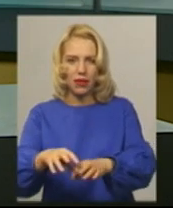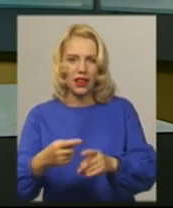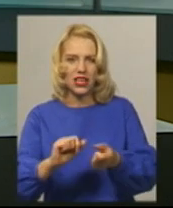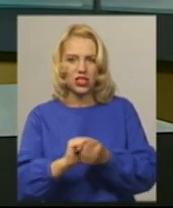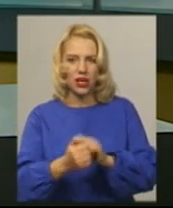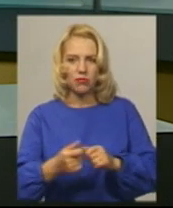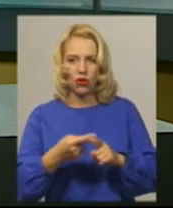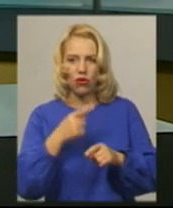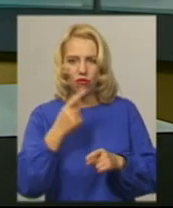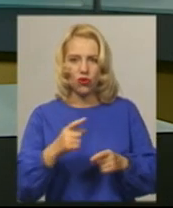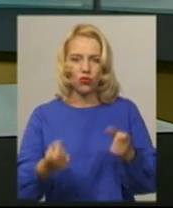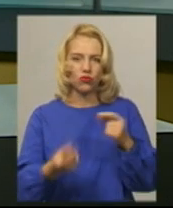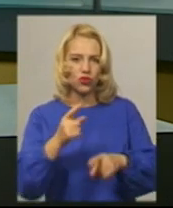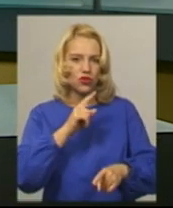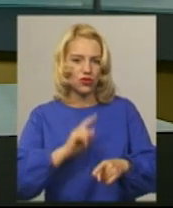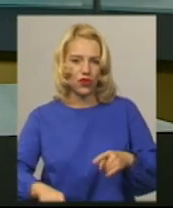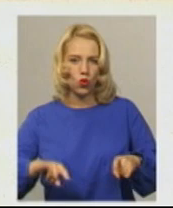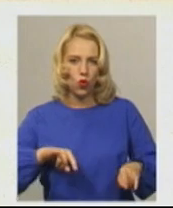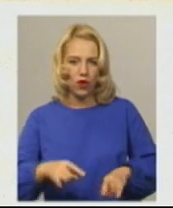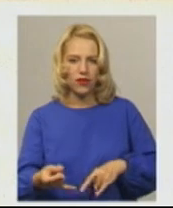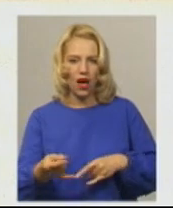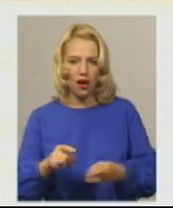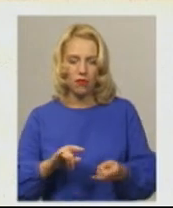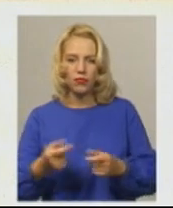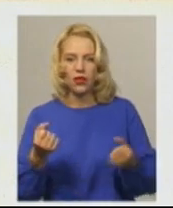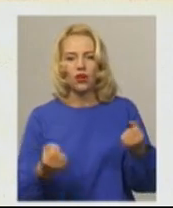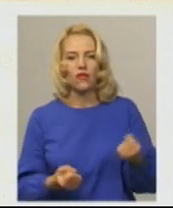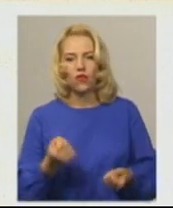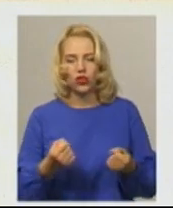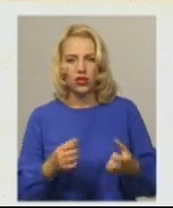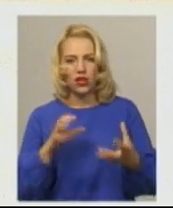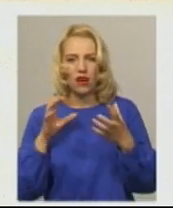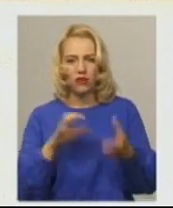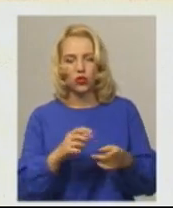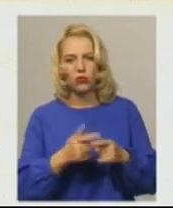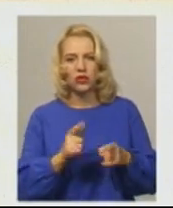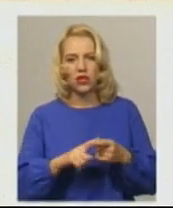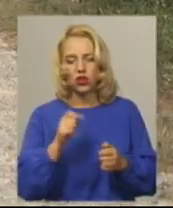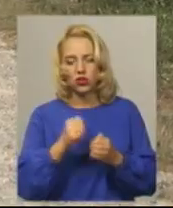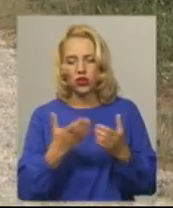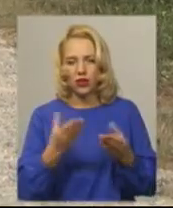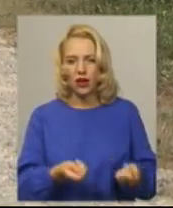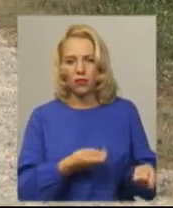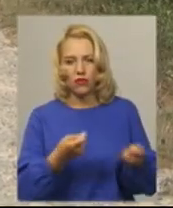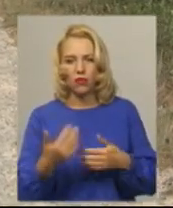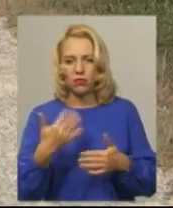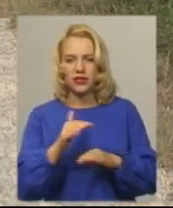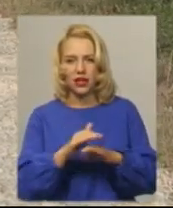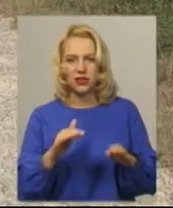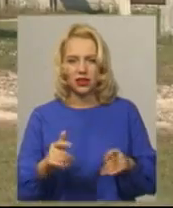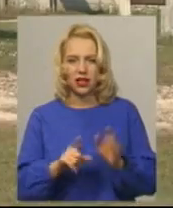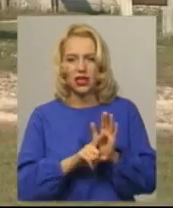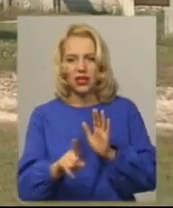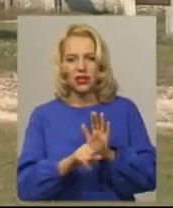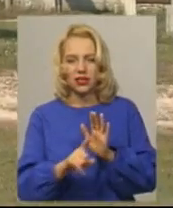на швидке утворення ям. Водій шкільного автобуса Олег Храплюк щодня перевозить 50 дітей. Їздить за